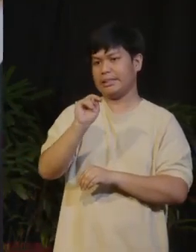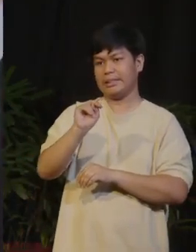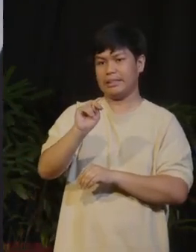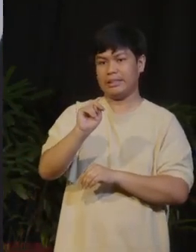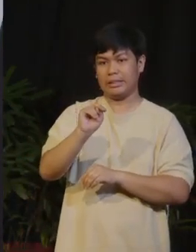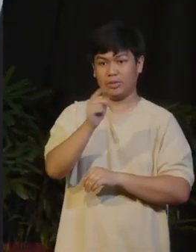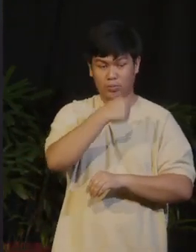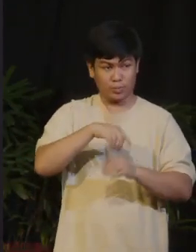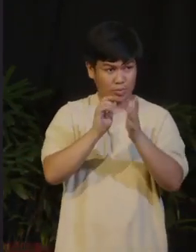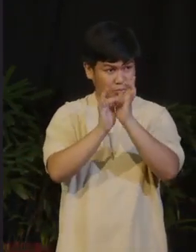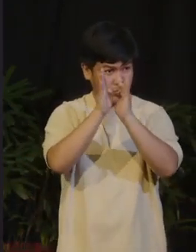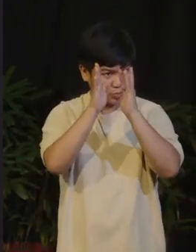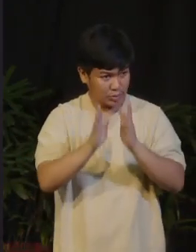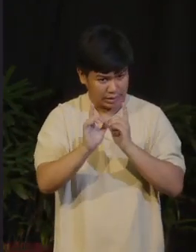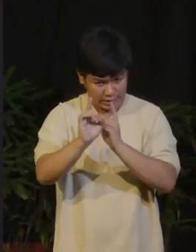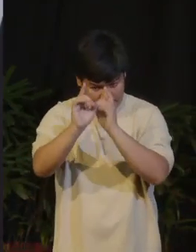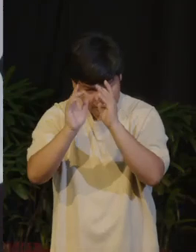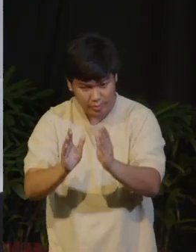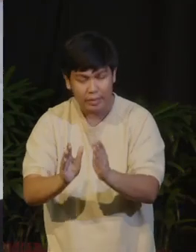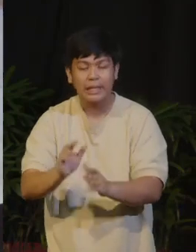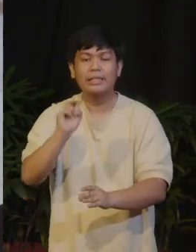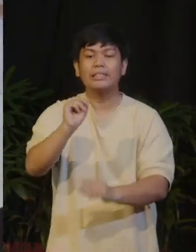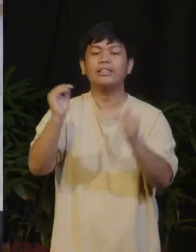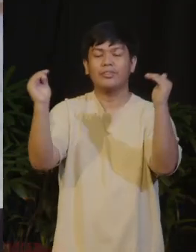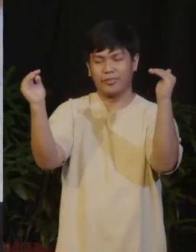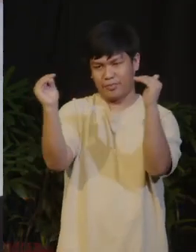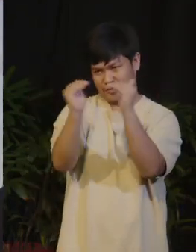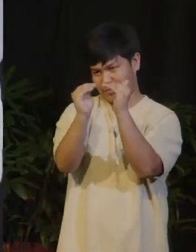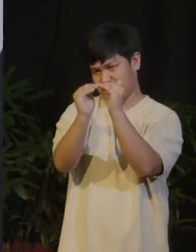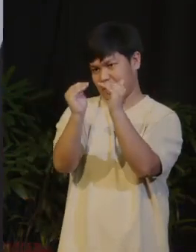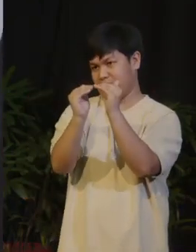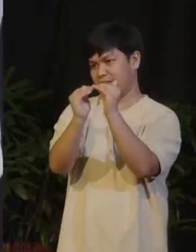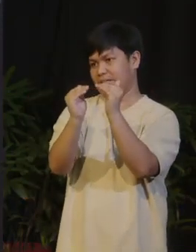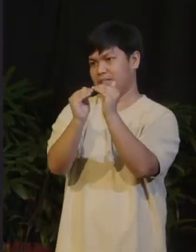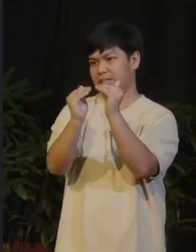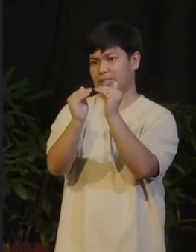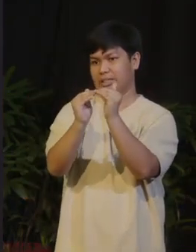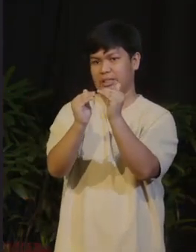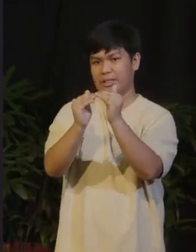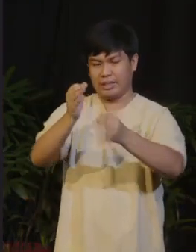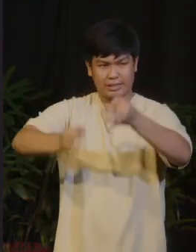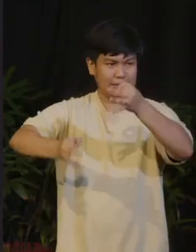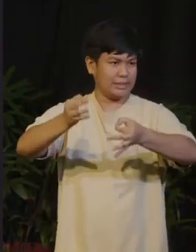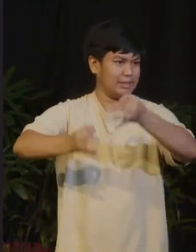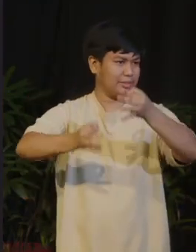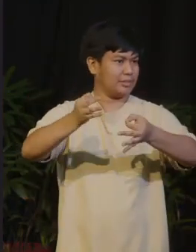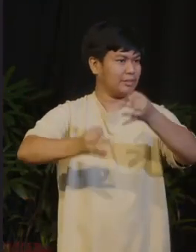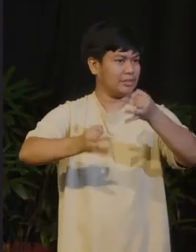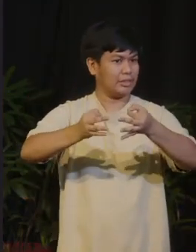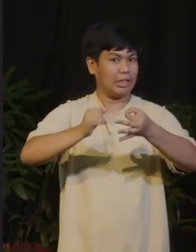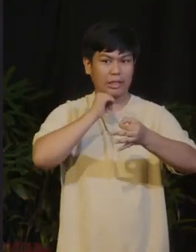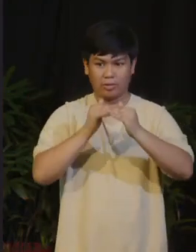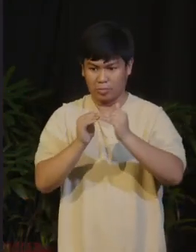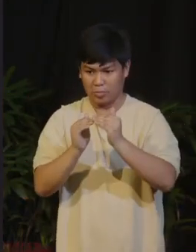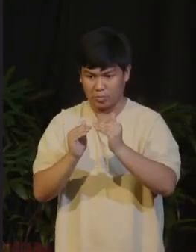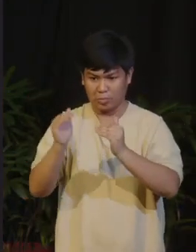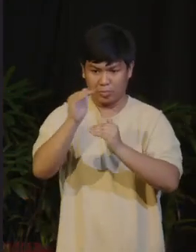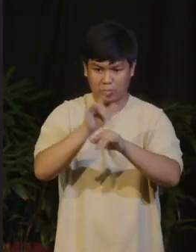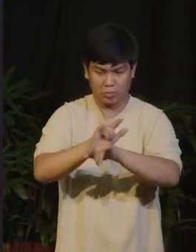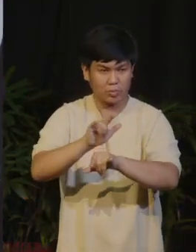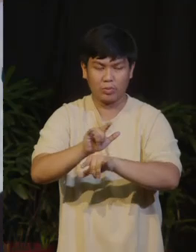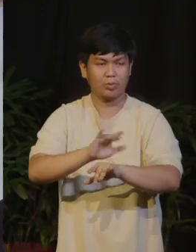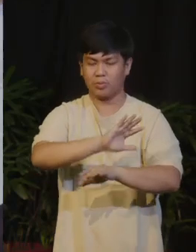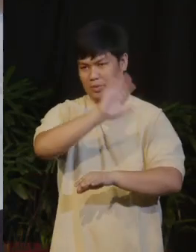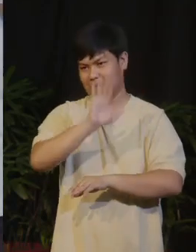ng Diyos ay tapat at patas sa paghuhusga sa sarili, una sa lahat, at